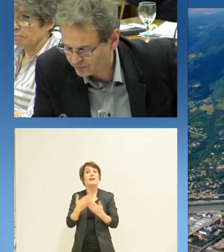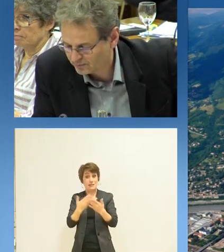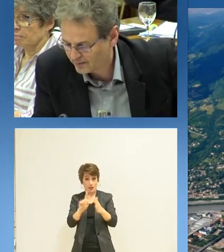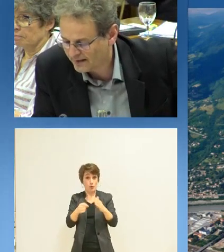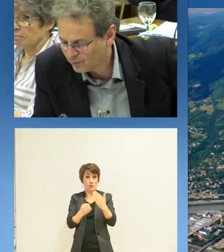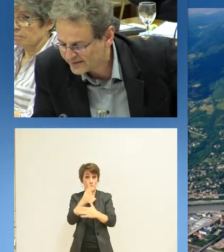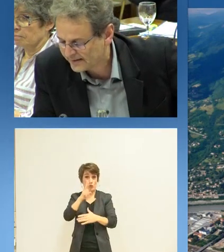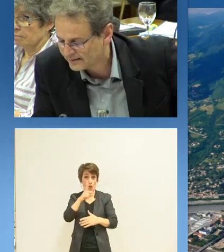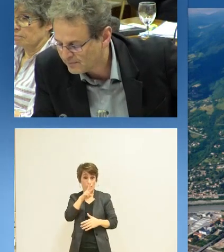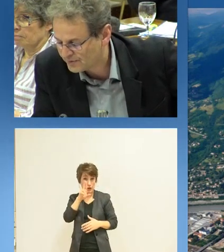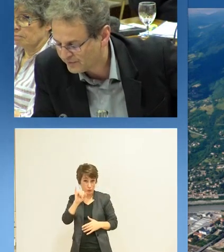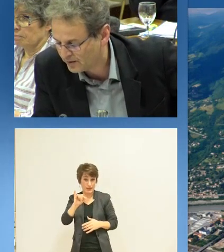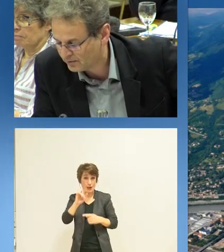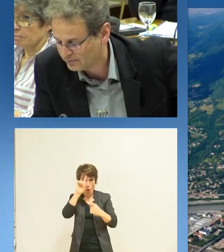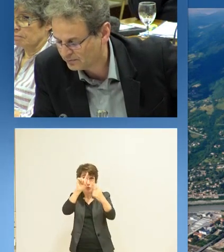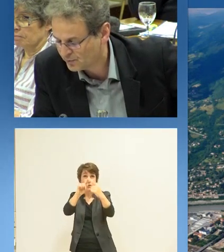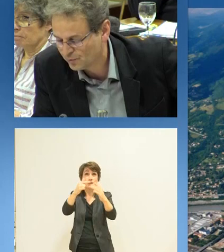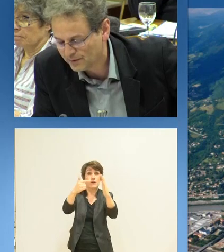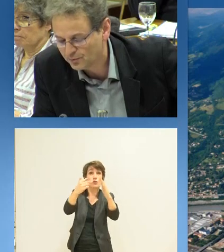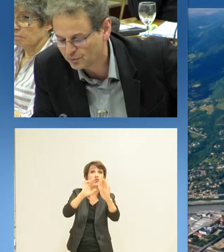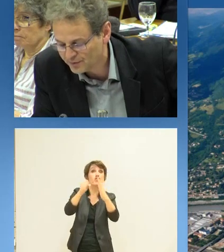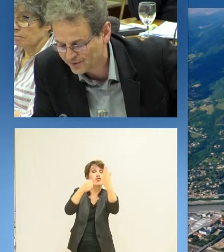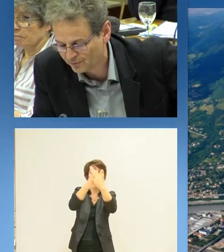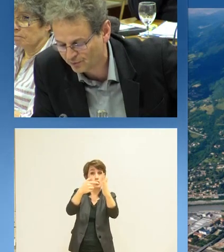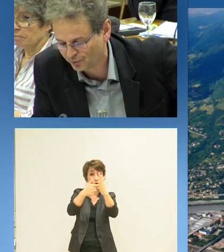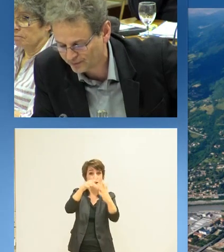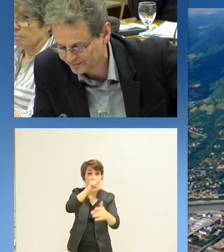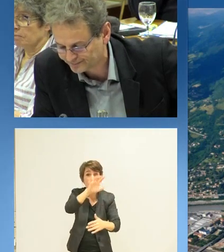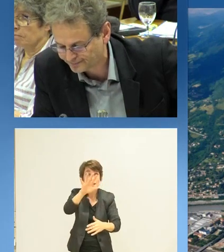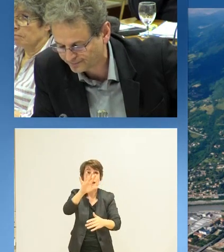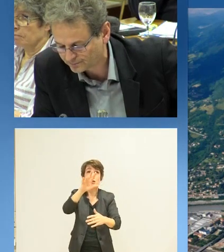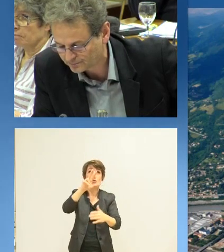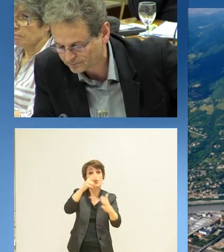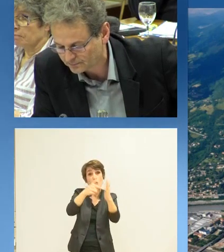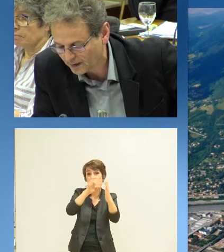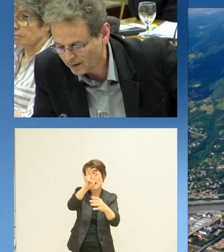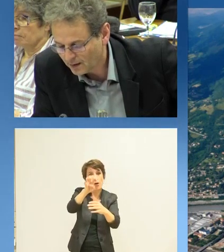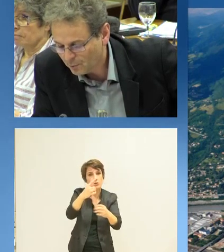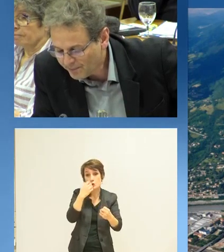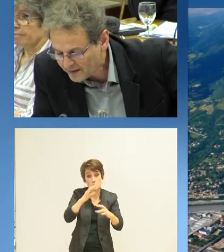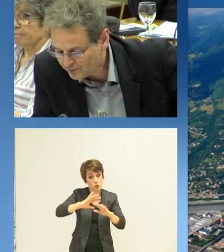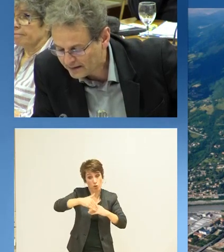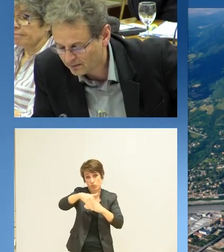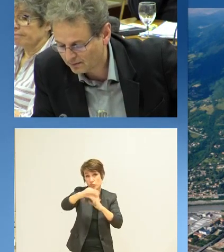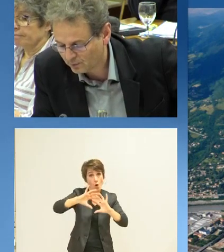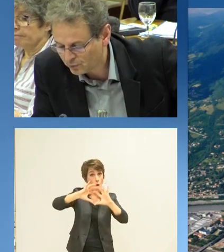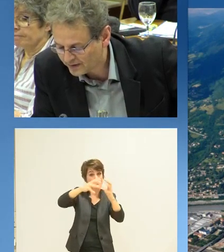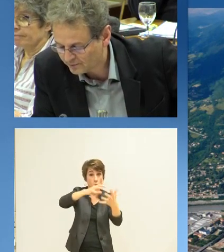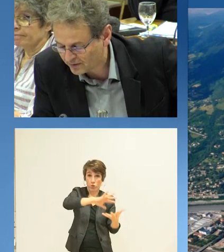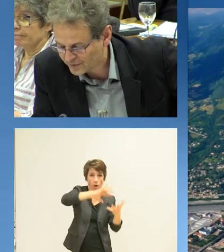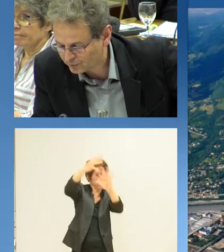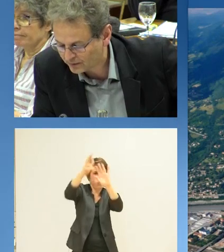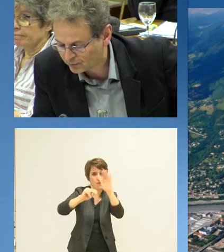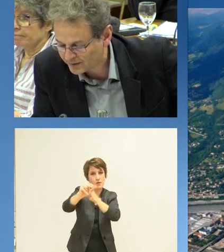un monde certainement différent de celui que nous connaissons aujourd'hui le paie lui en cours